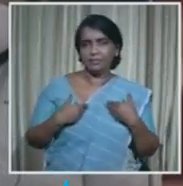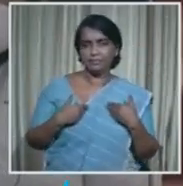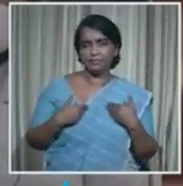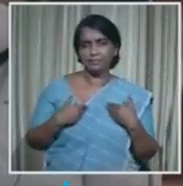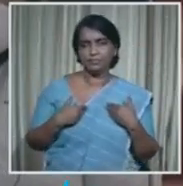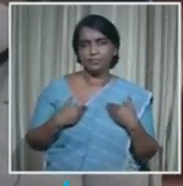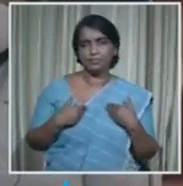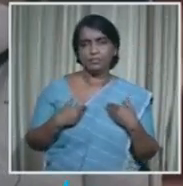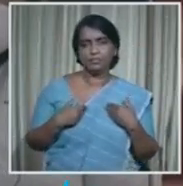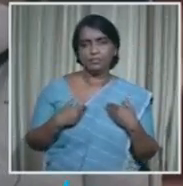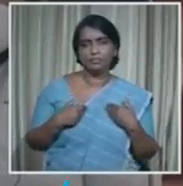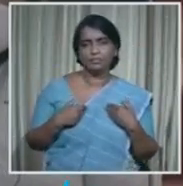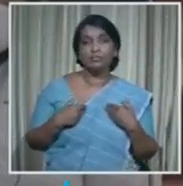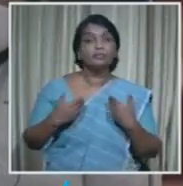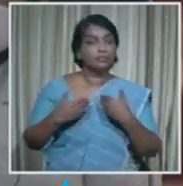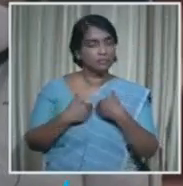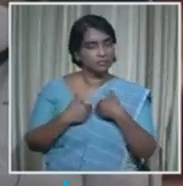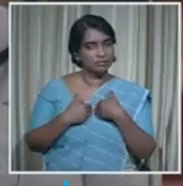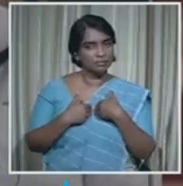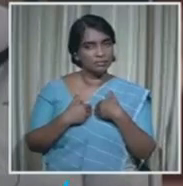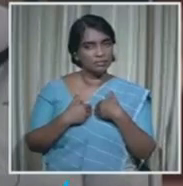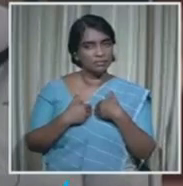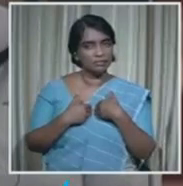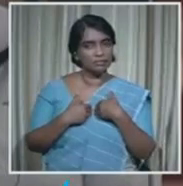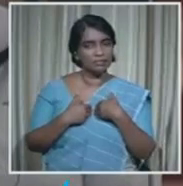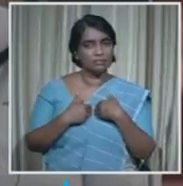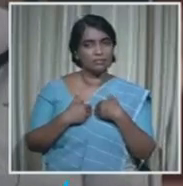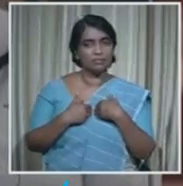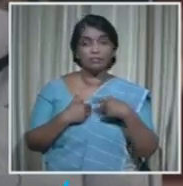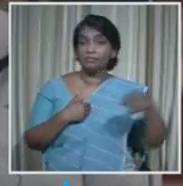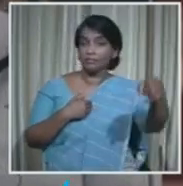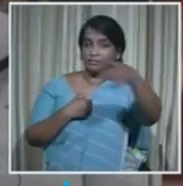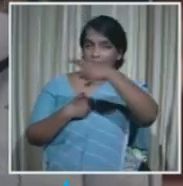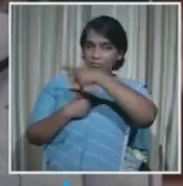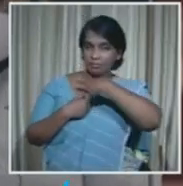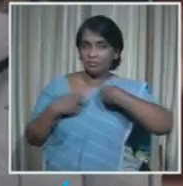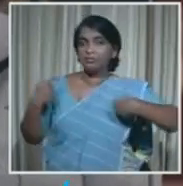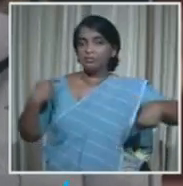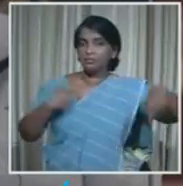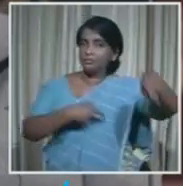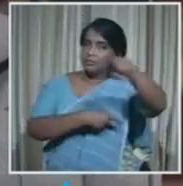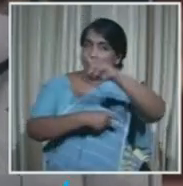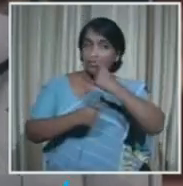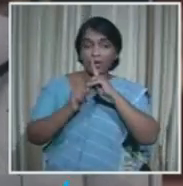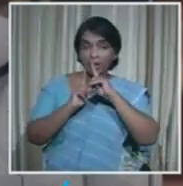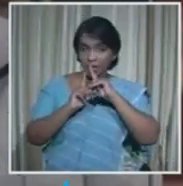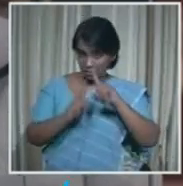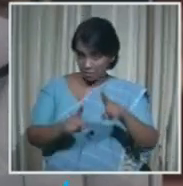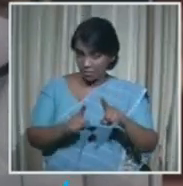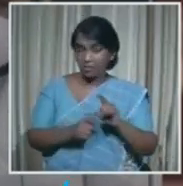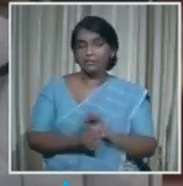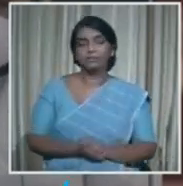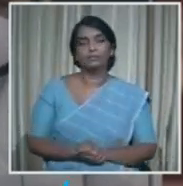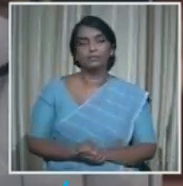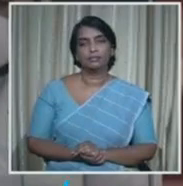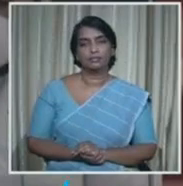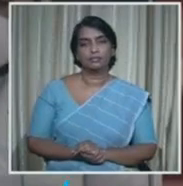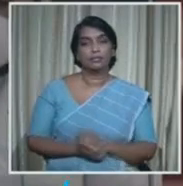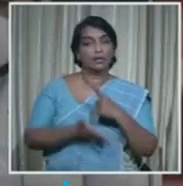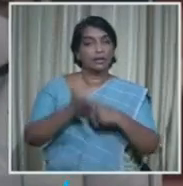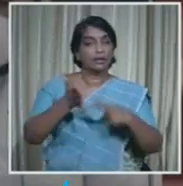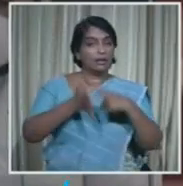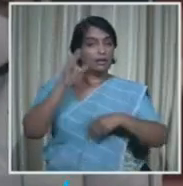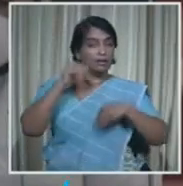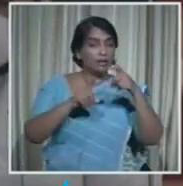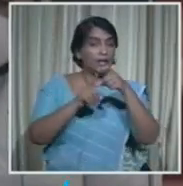awasan keranden, mama metenin me atule kauruho kiena wana, metiwarna distrik